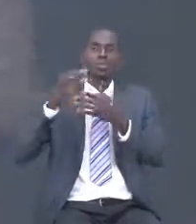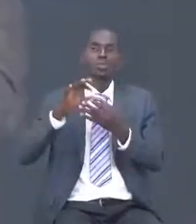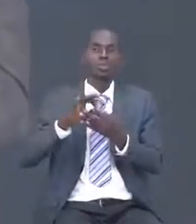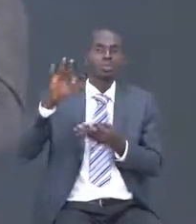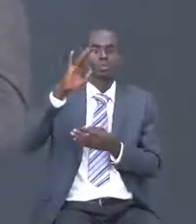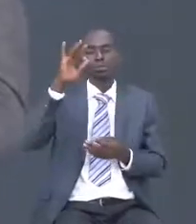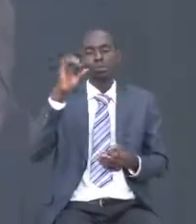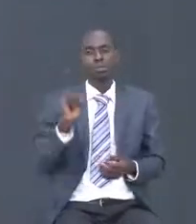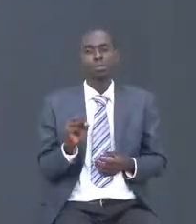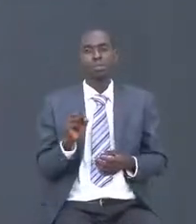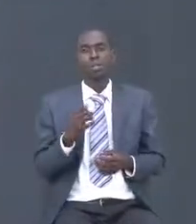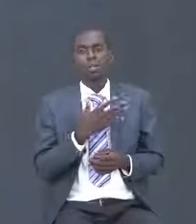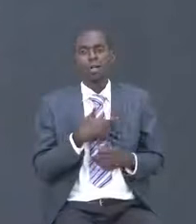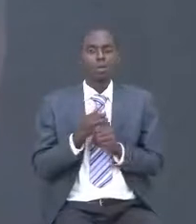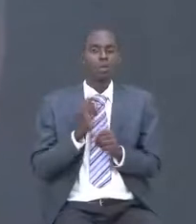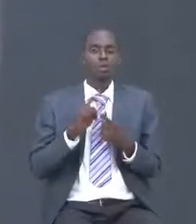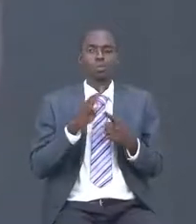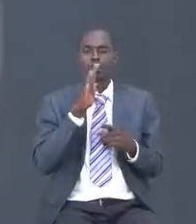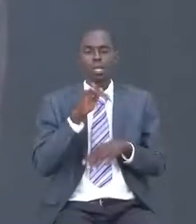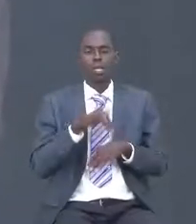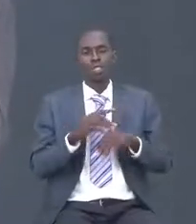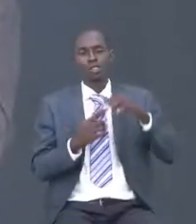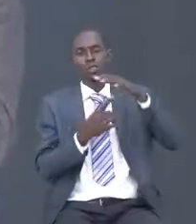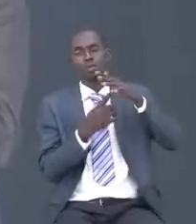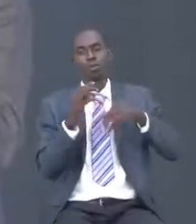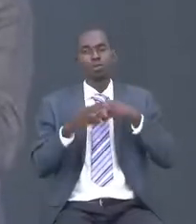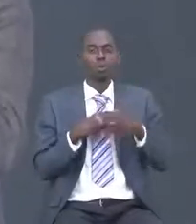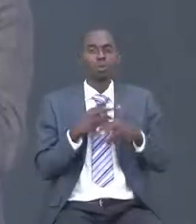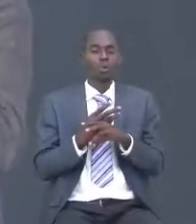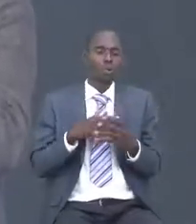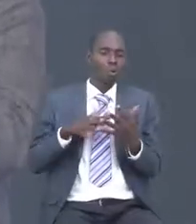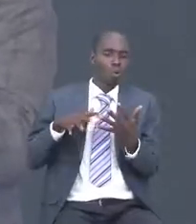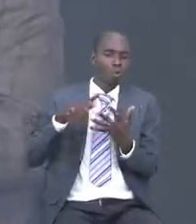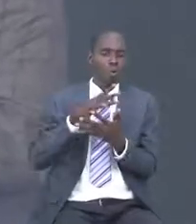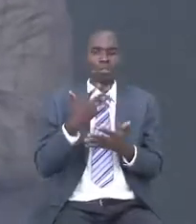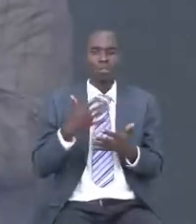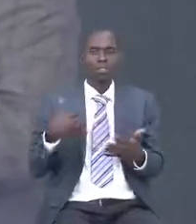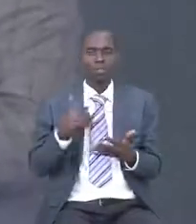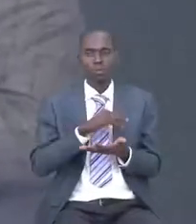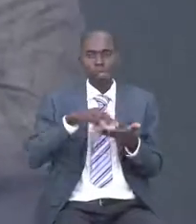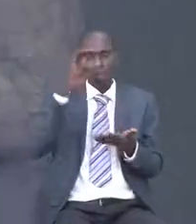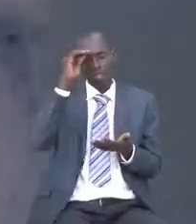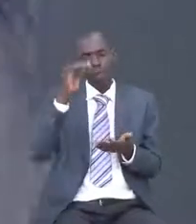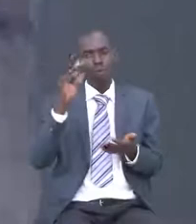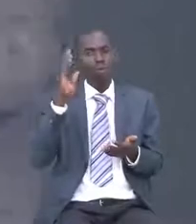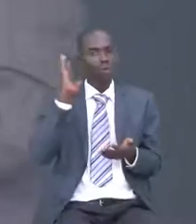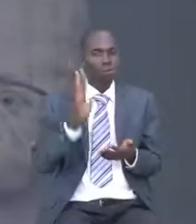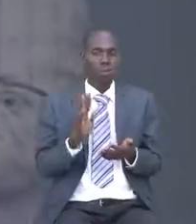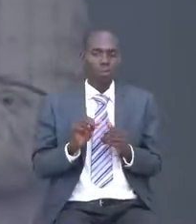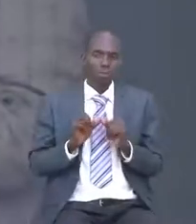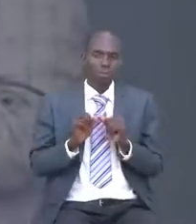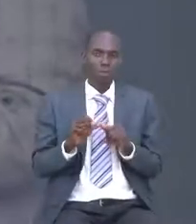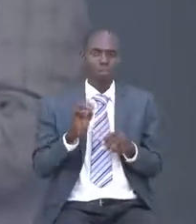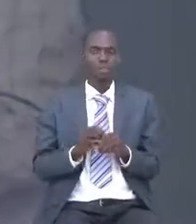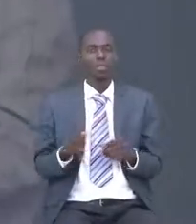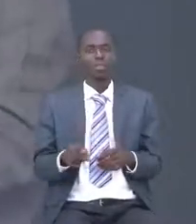santé spirituellement, qui nous amènent à être au-dessus du monde, toutes ces bonnes choses que nous apprenons,